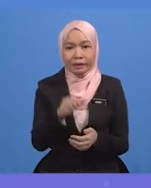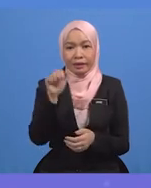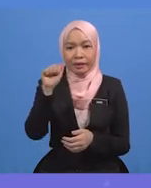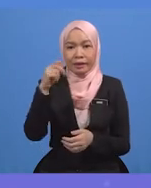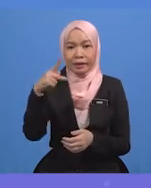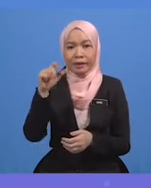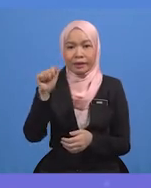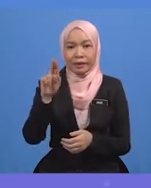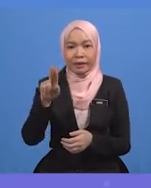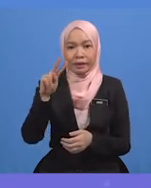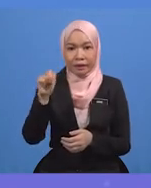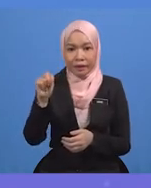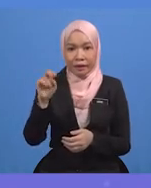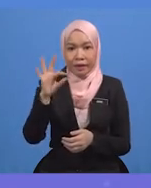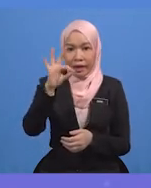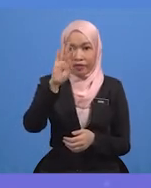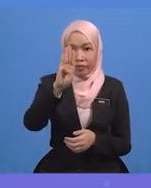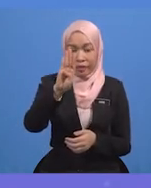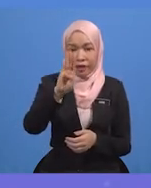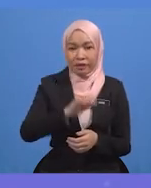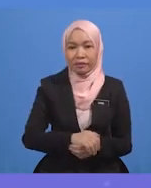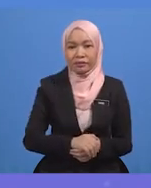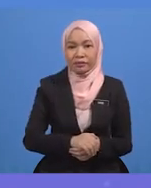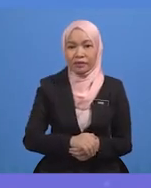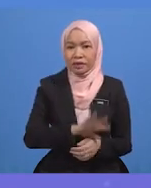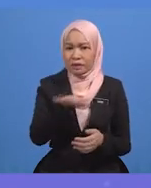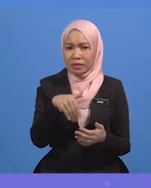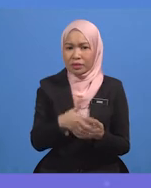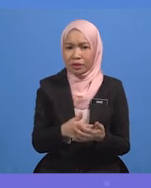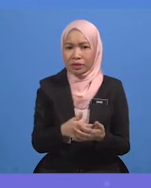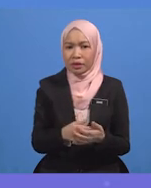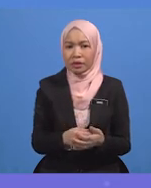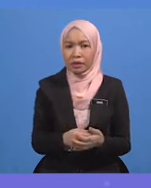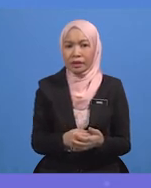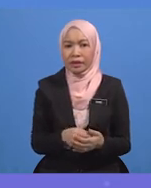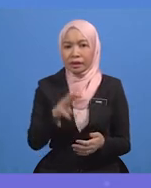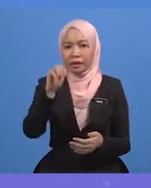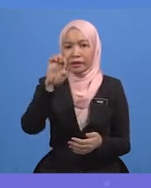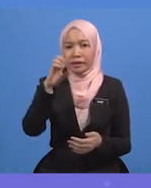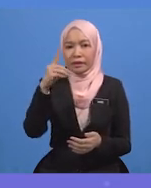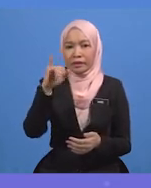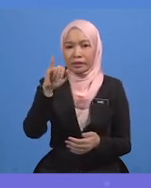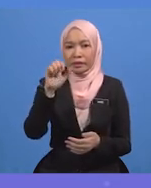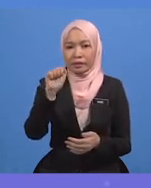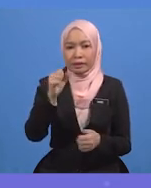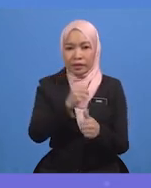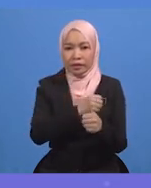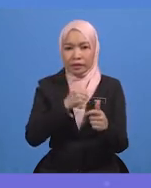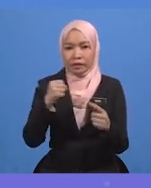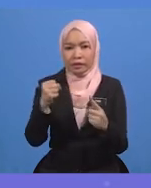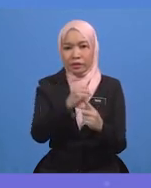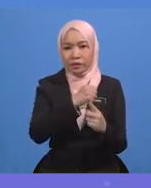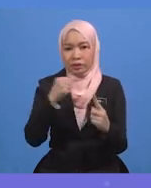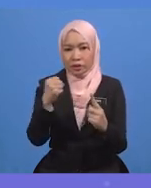kan? Instagram, Twitter, WeChat, TikTok sekalipun? Ha, gunakanlah dengan sebaiknya.